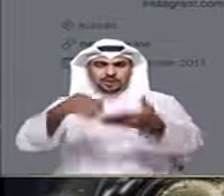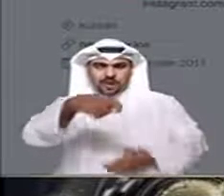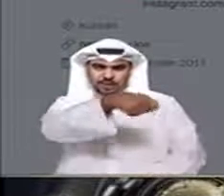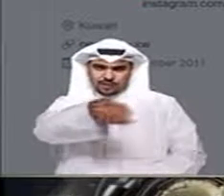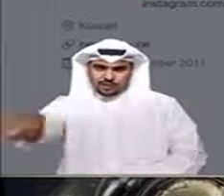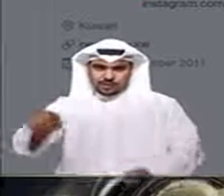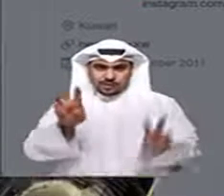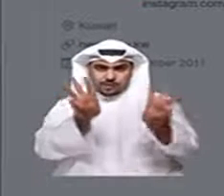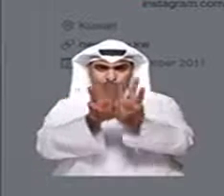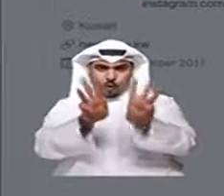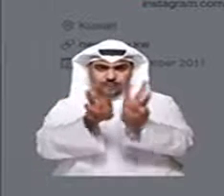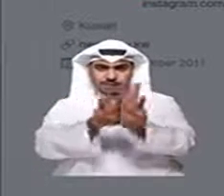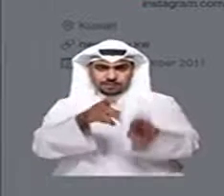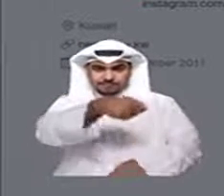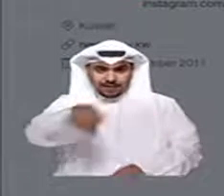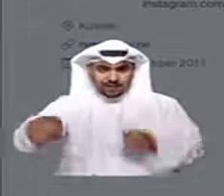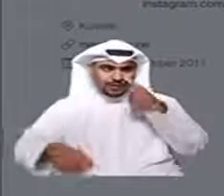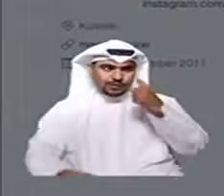أمامكم على الشاشة.